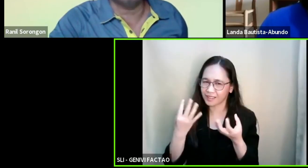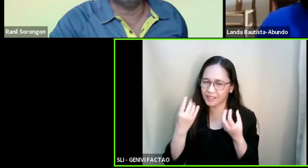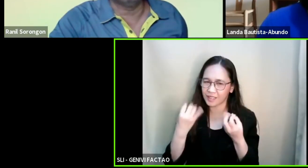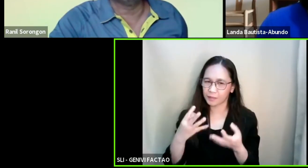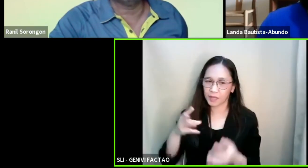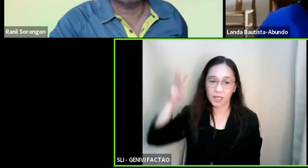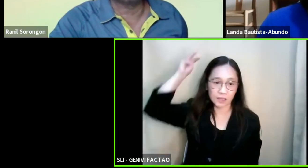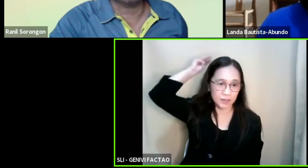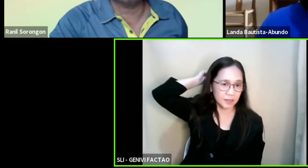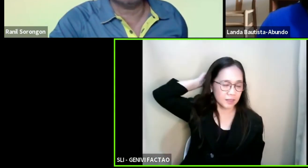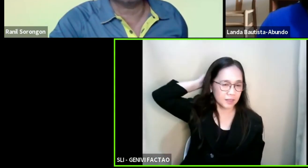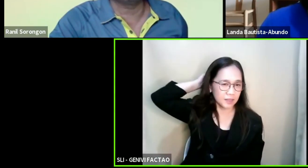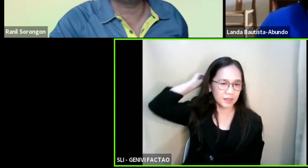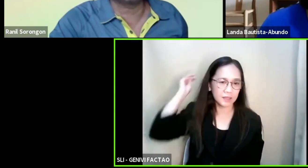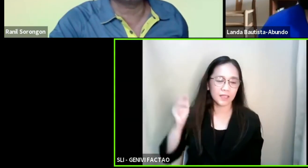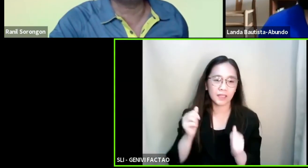Mindanao, no, na